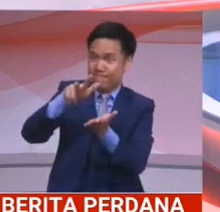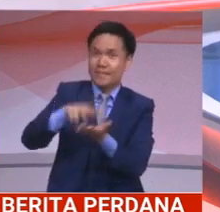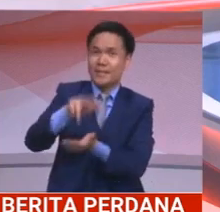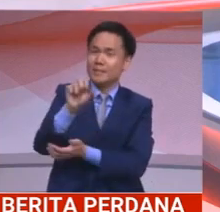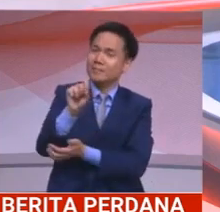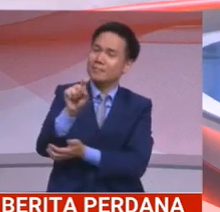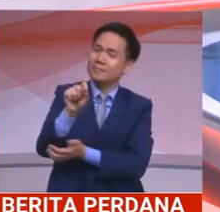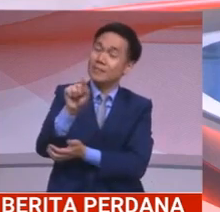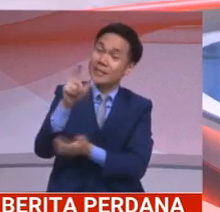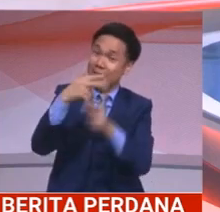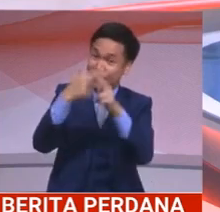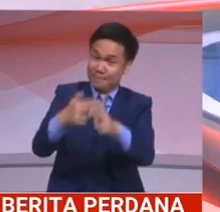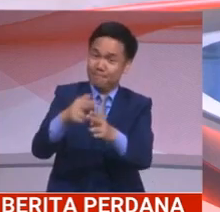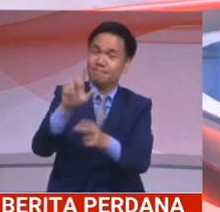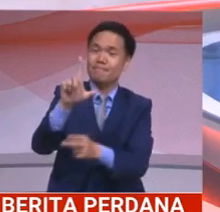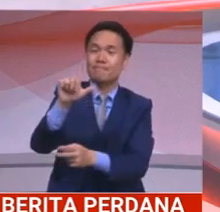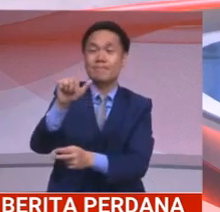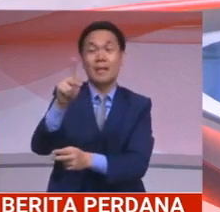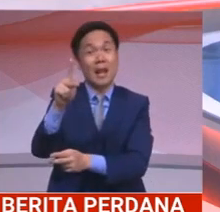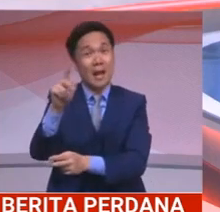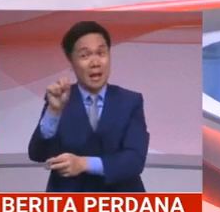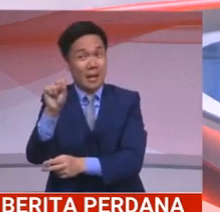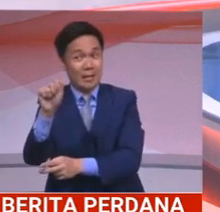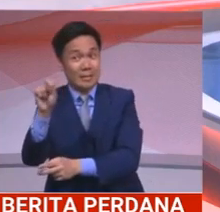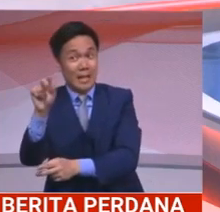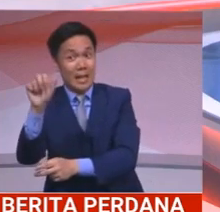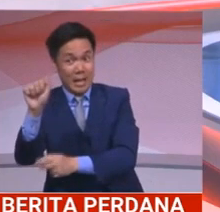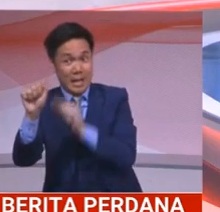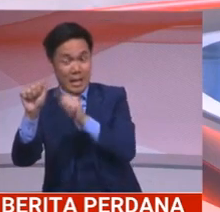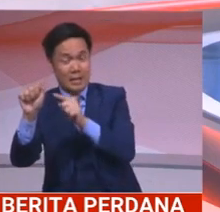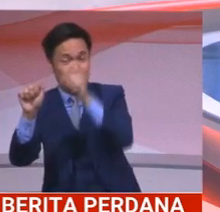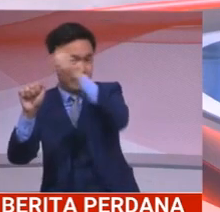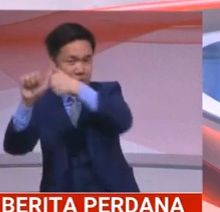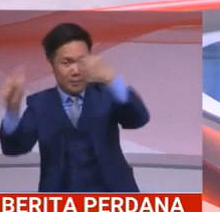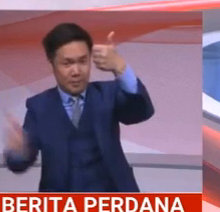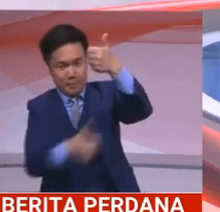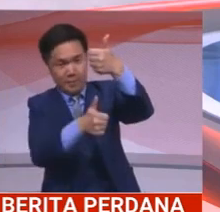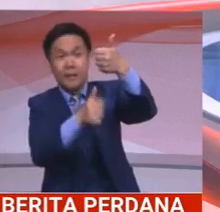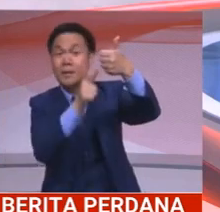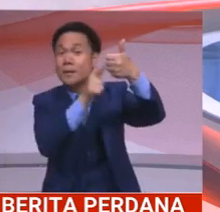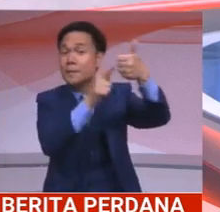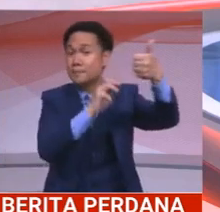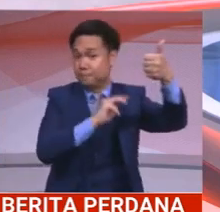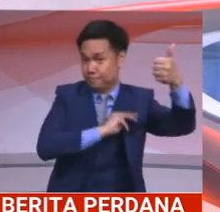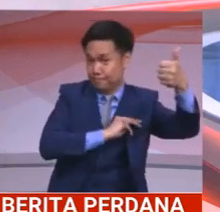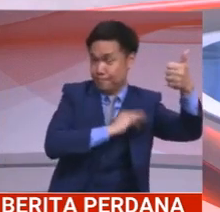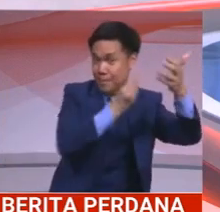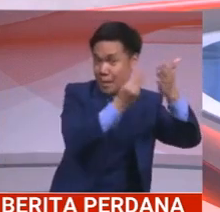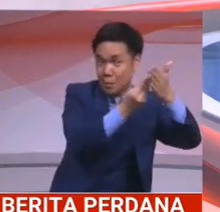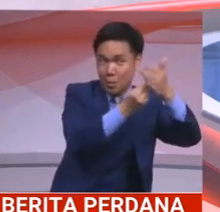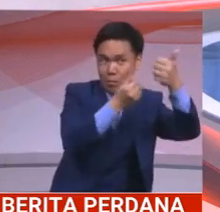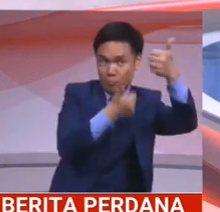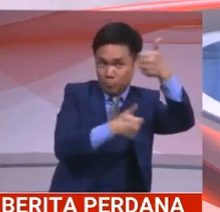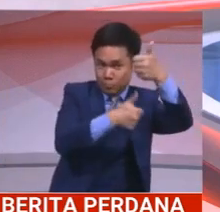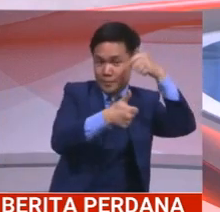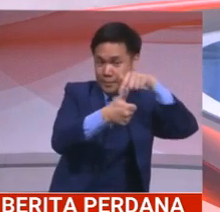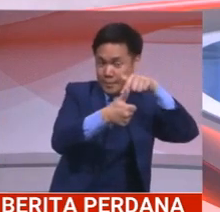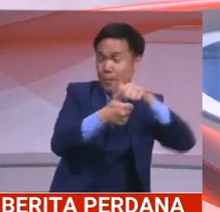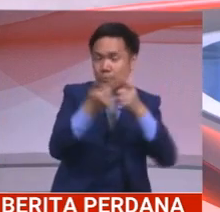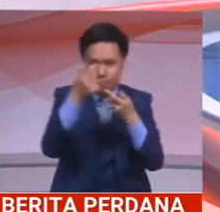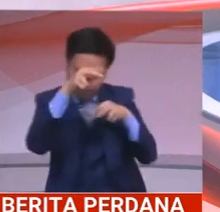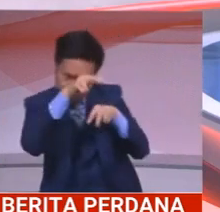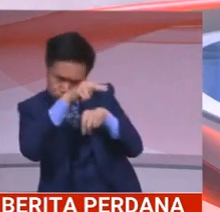Agensi Nasional Laksana telah ditubuhkan di bawah Kementerian Kewangan untuk memantau dan menilai setiap inisiatif di bawah